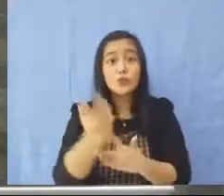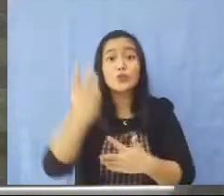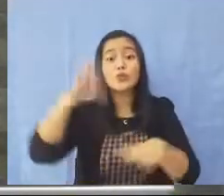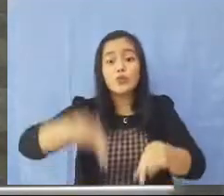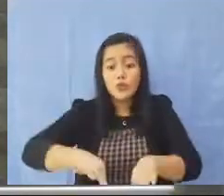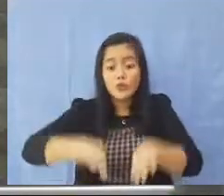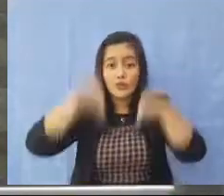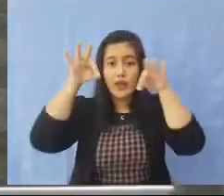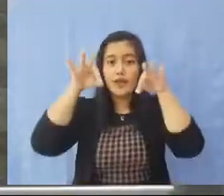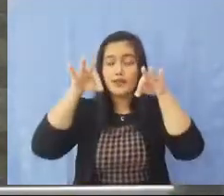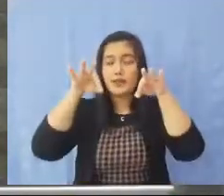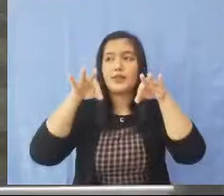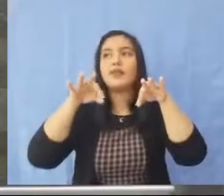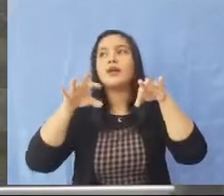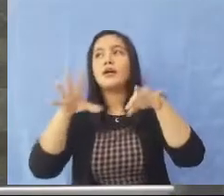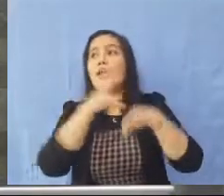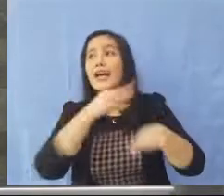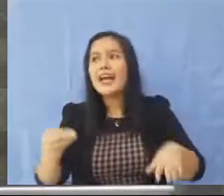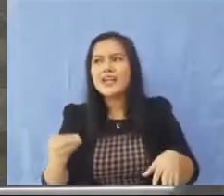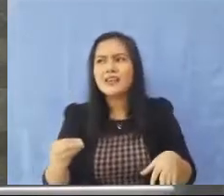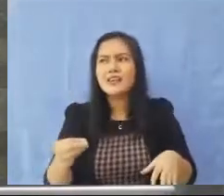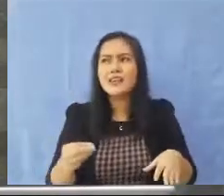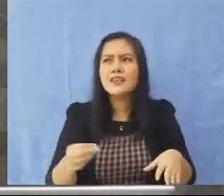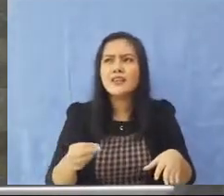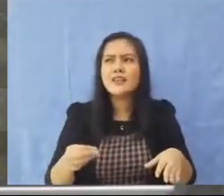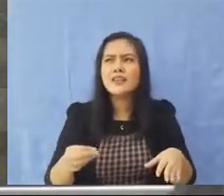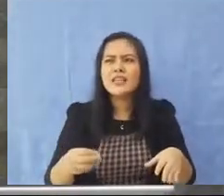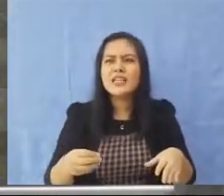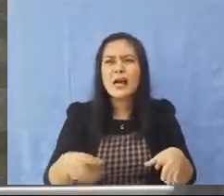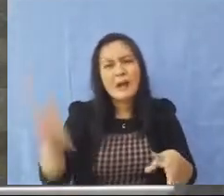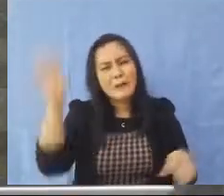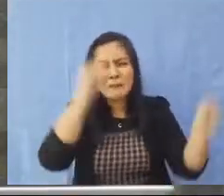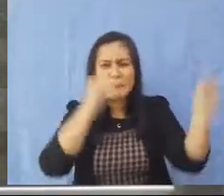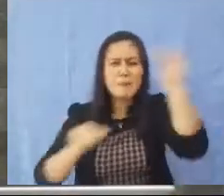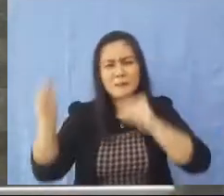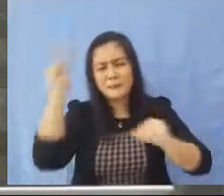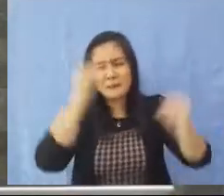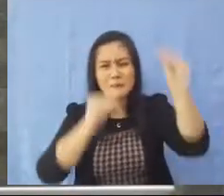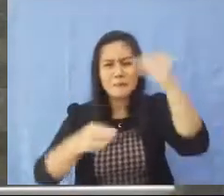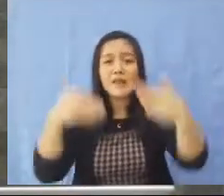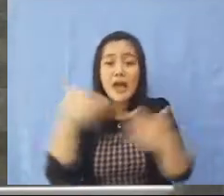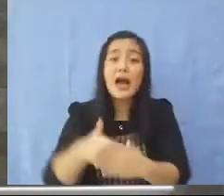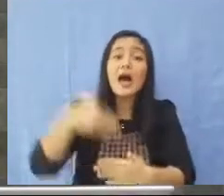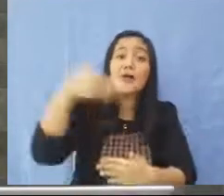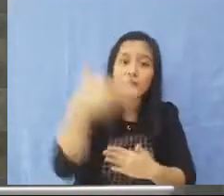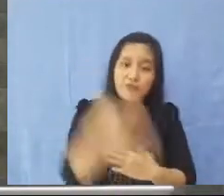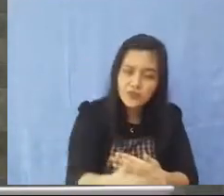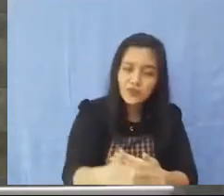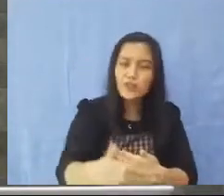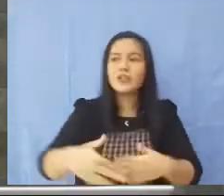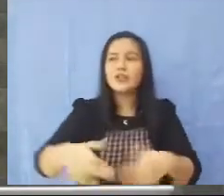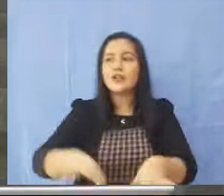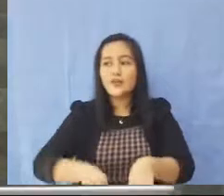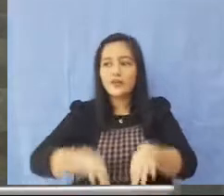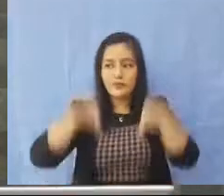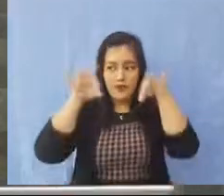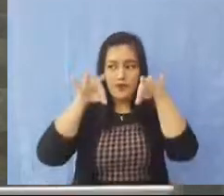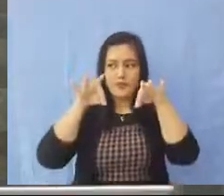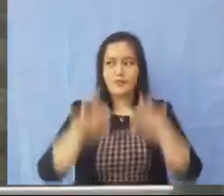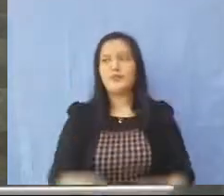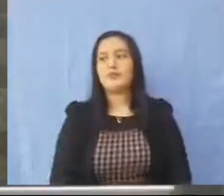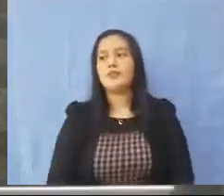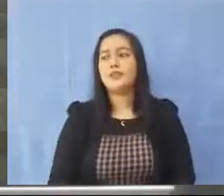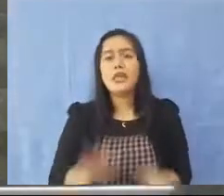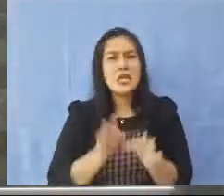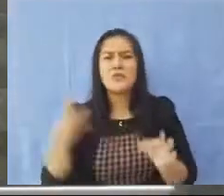And nandiyan din yung tragedy after the flood. Now, kung lalagyan po natin ito lahat ng